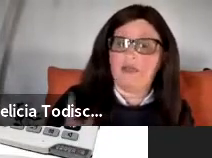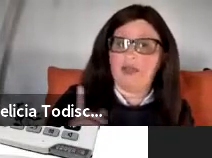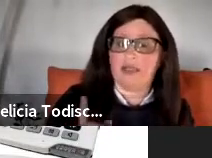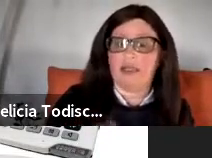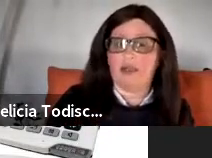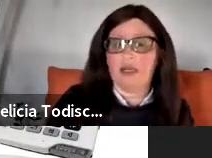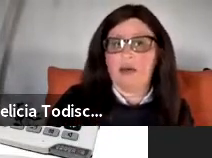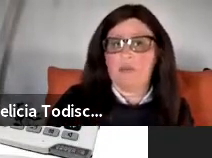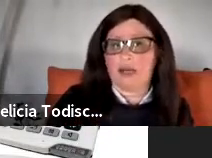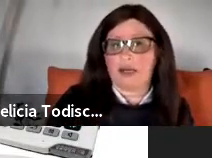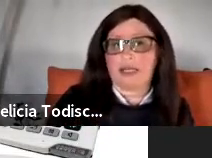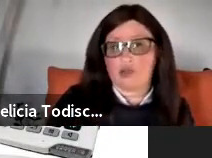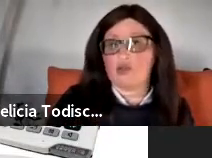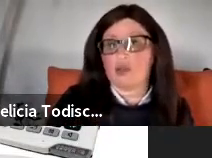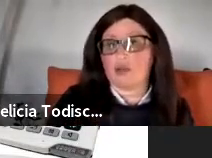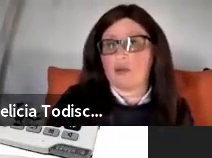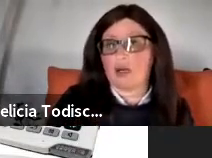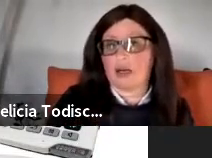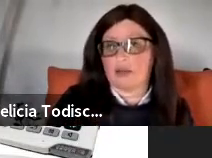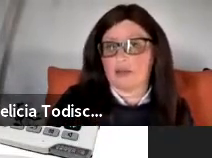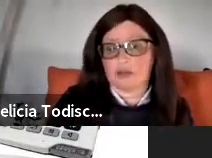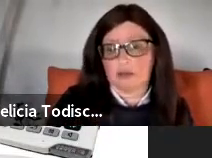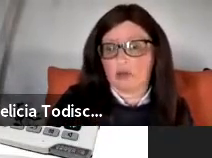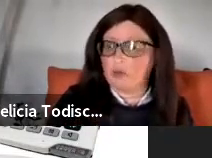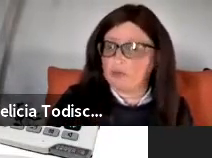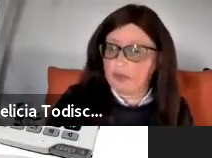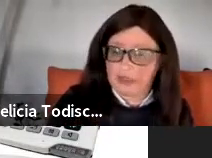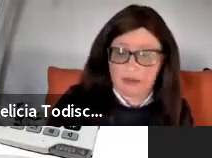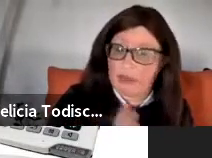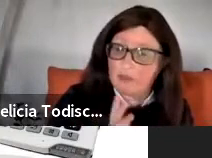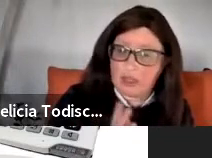ambientali significativi per raggiungere una buona